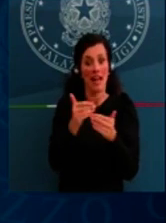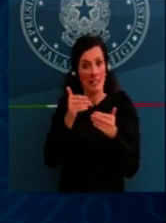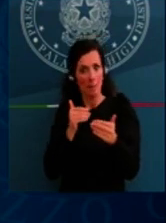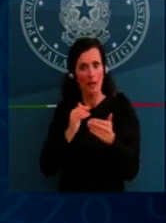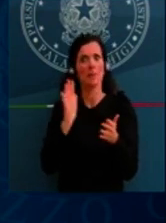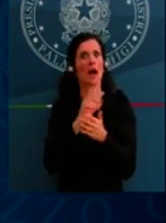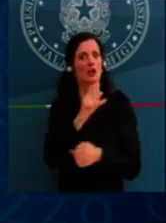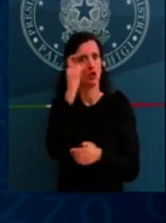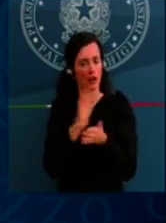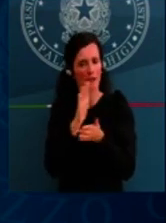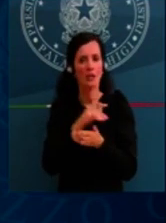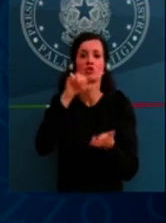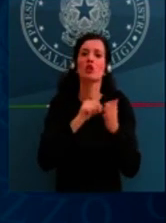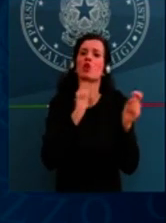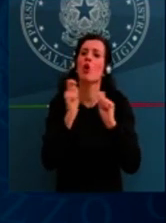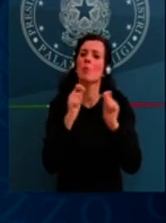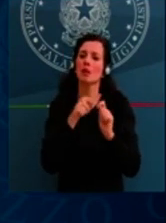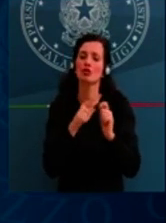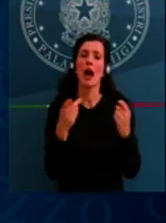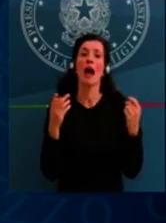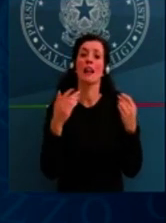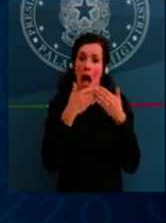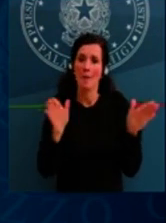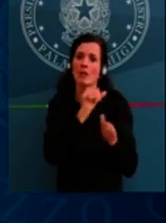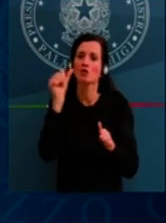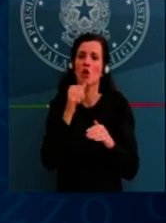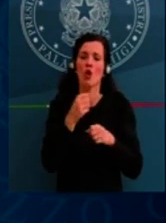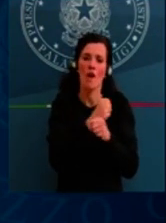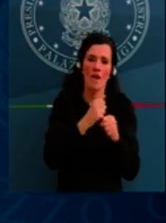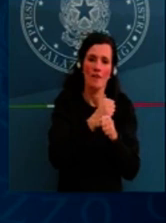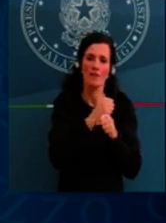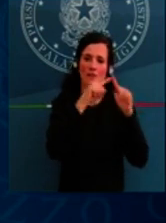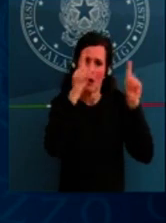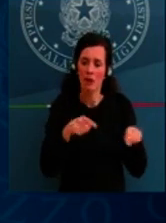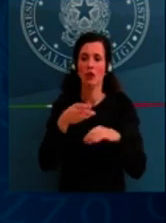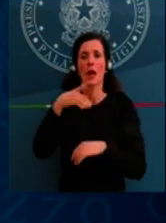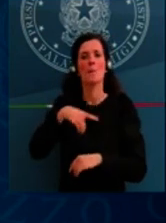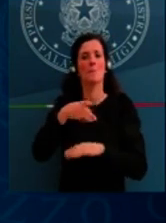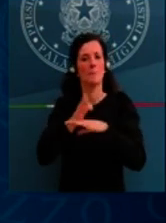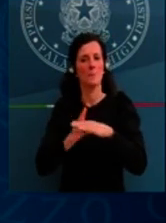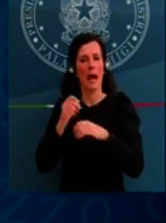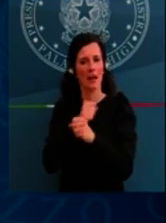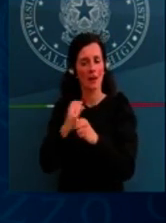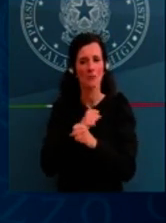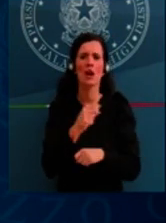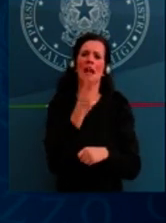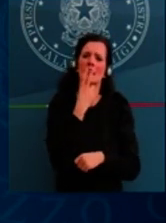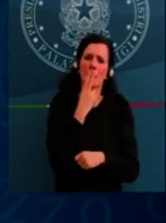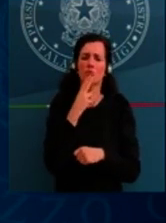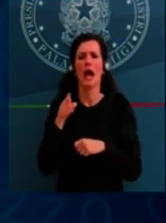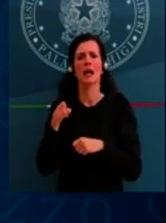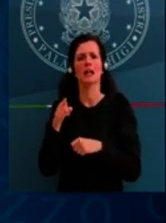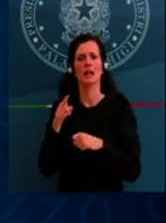vivai e sempre in collegamento con lo shopping cosiddetto natalizio per sostenere le attività